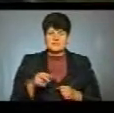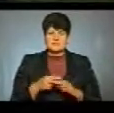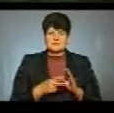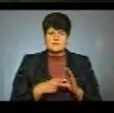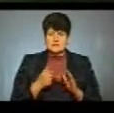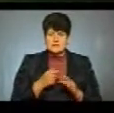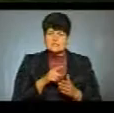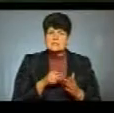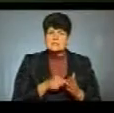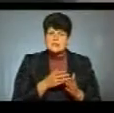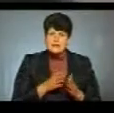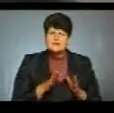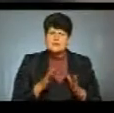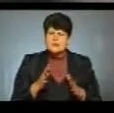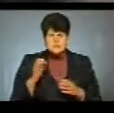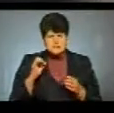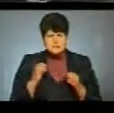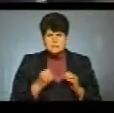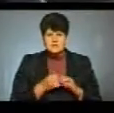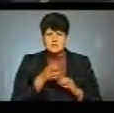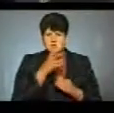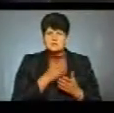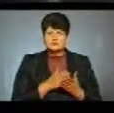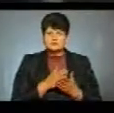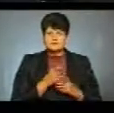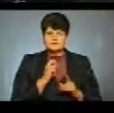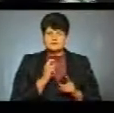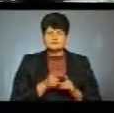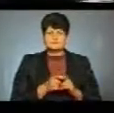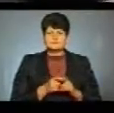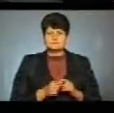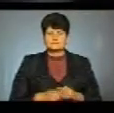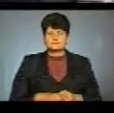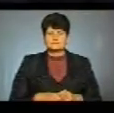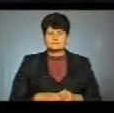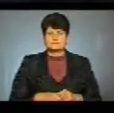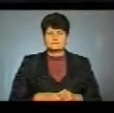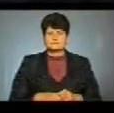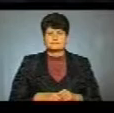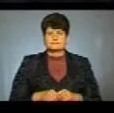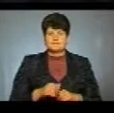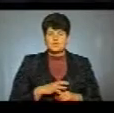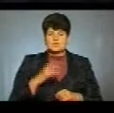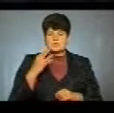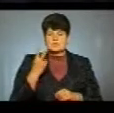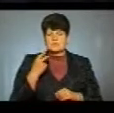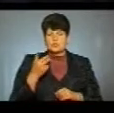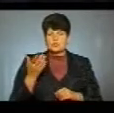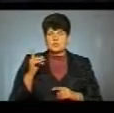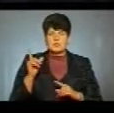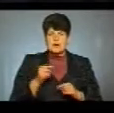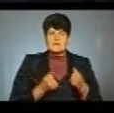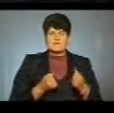На запитання, які моменти запам'яталися під час служби, відповідає так. Було, здається, теж тому 2 роки, це їхав